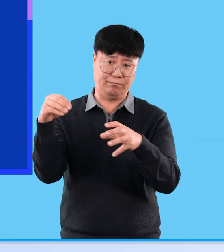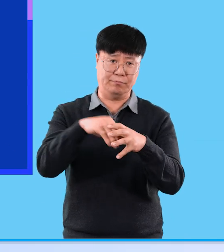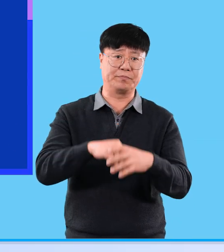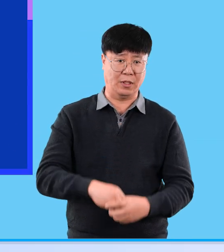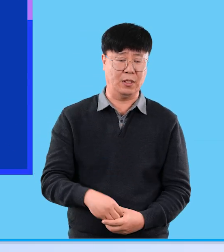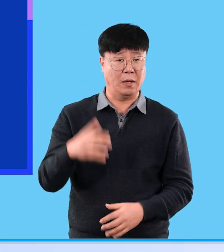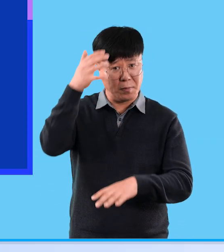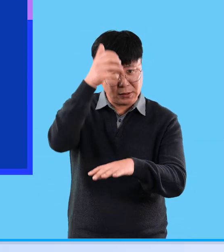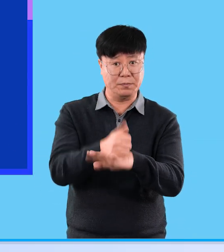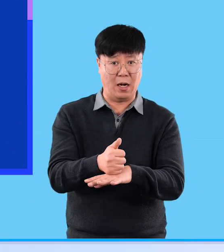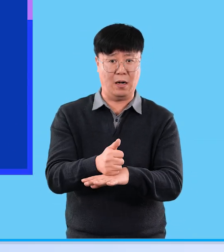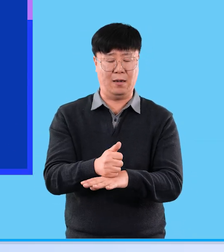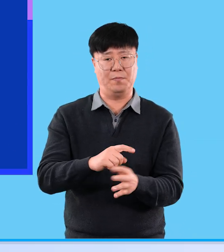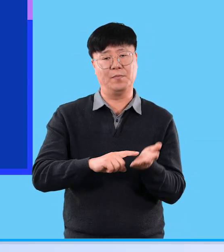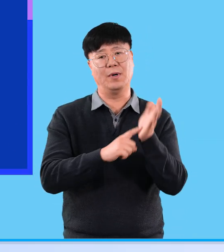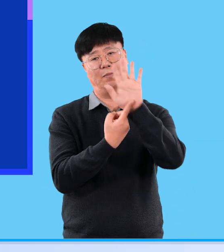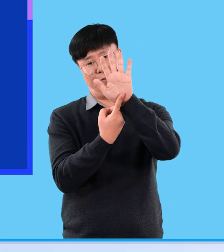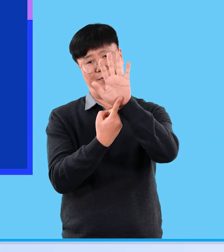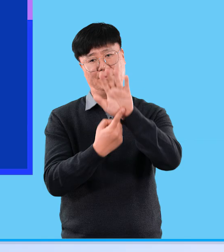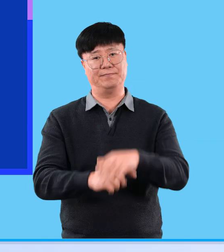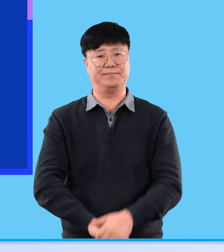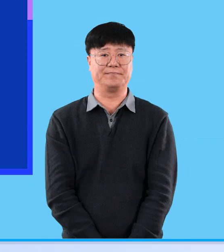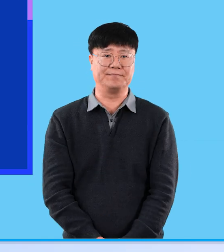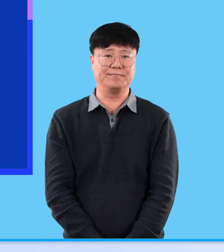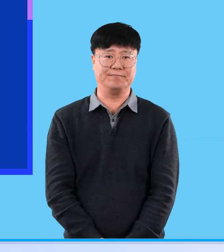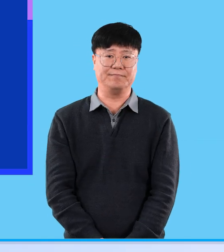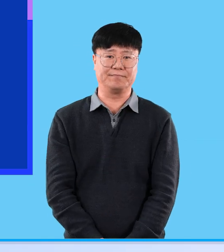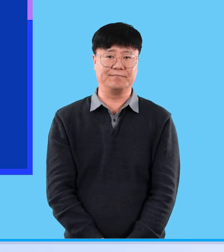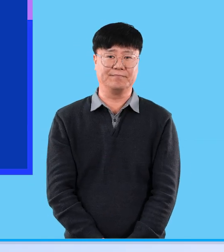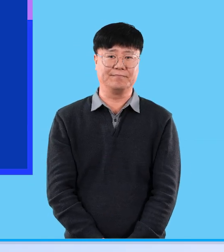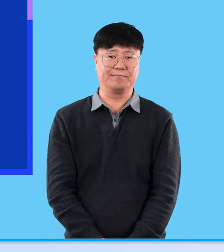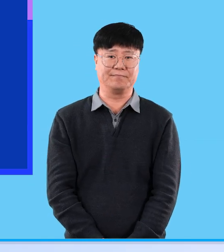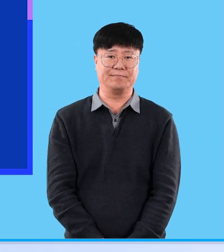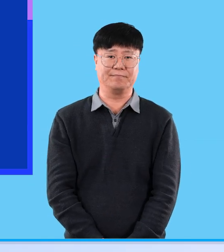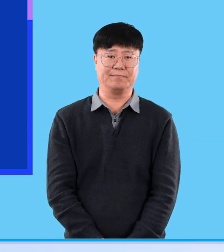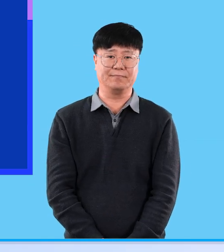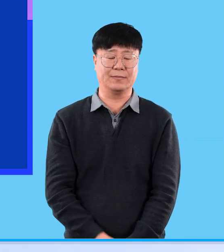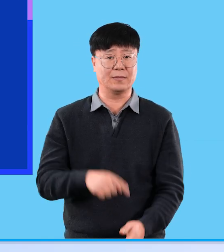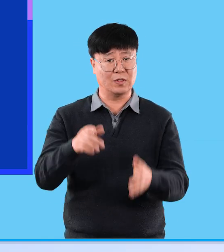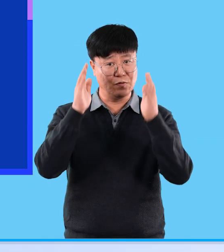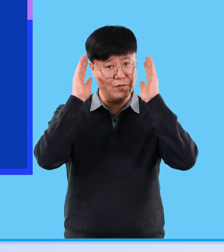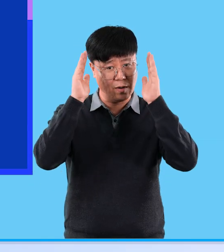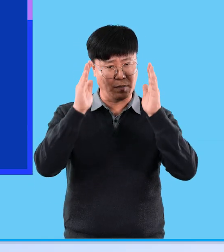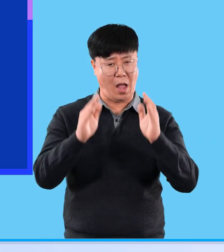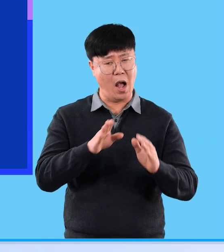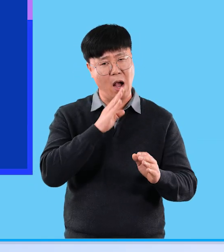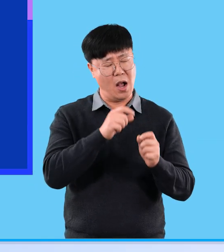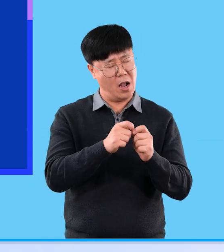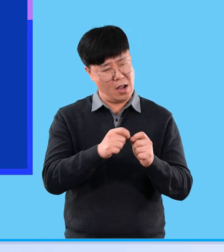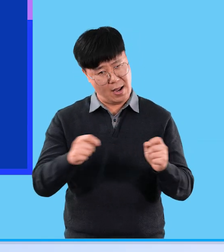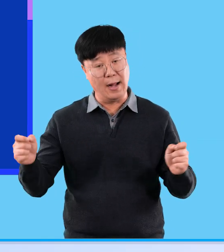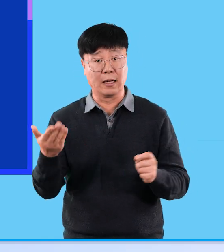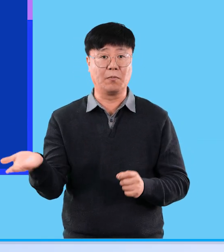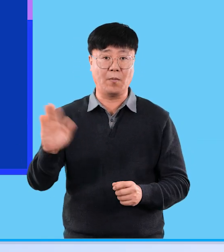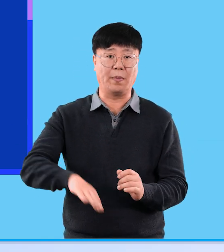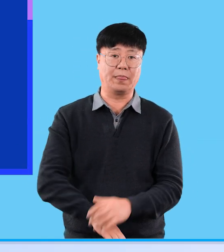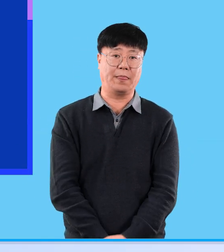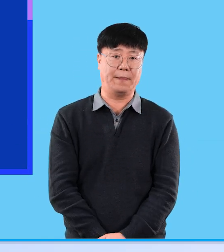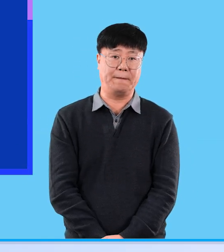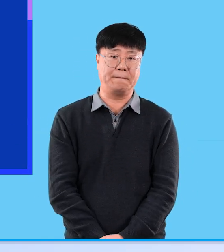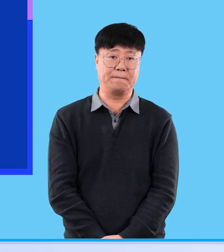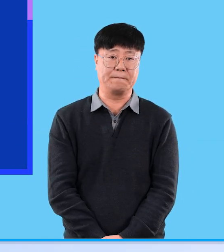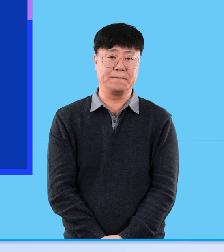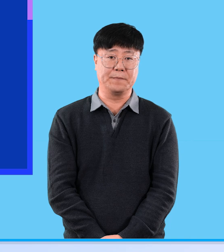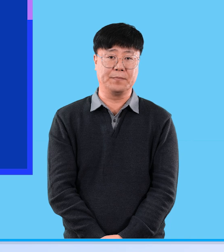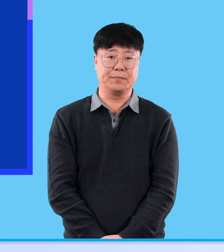됩니다. 그리고 나서 마지막으로 최종 발표를 하게 됩니다. 이 수업들이 굉장히 길